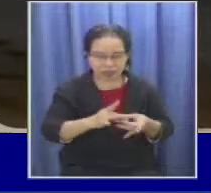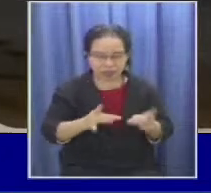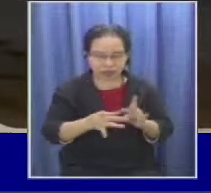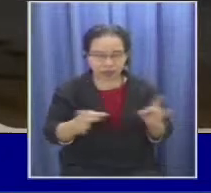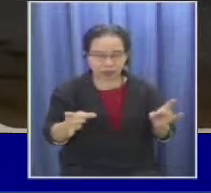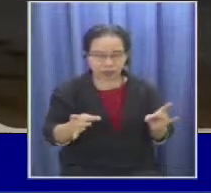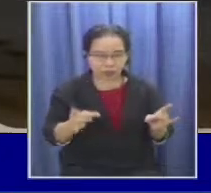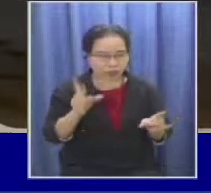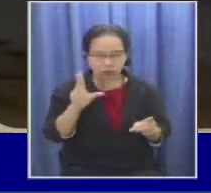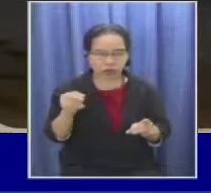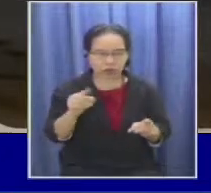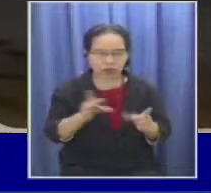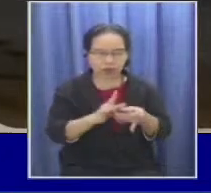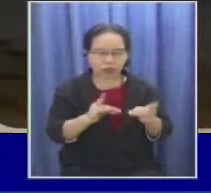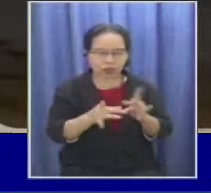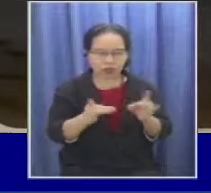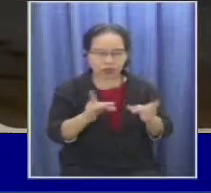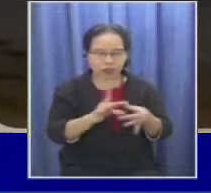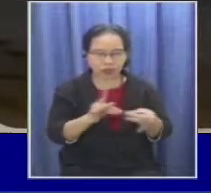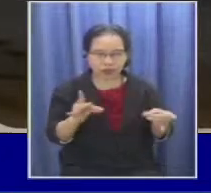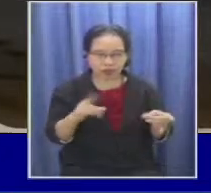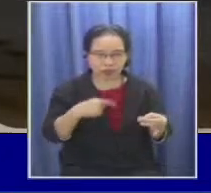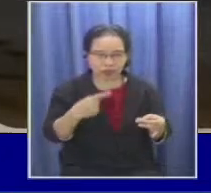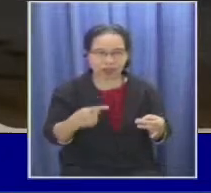inru nyankopon asumu.